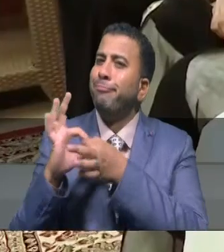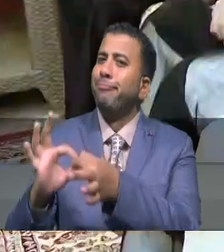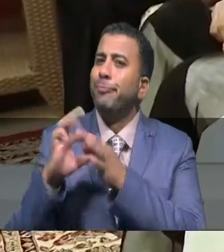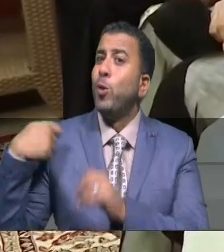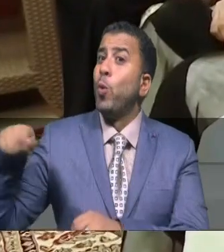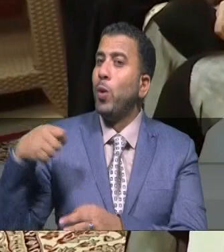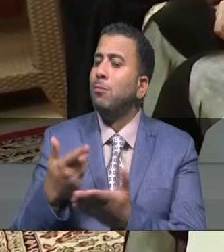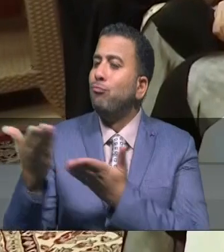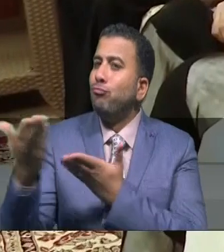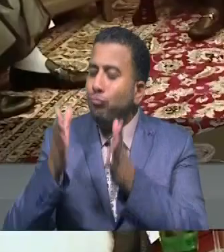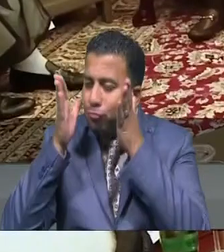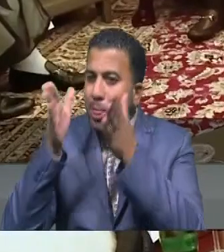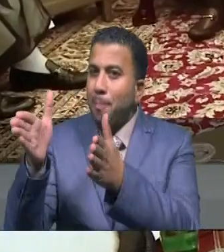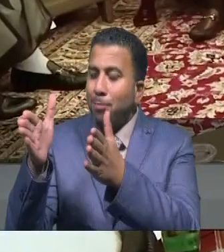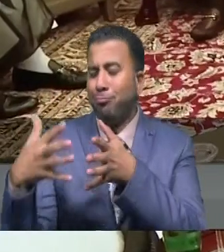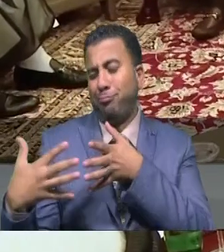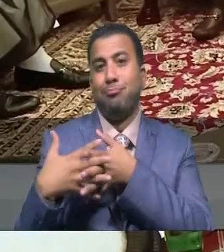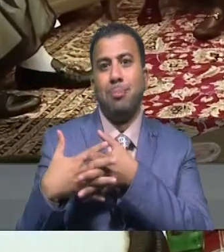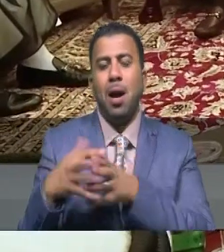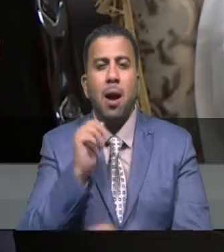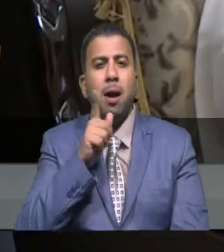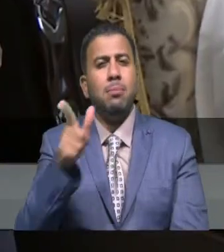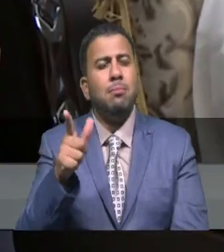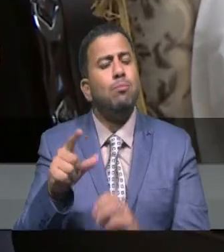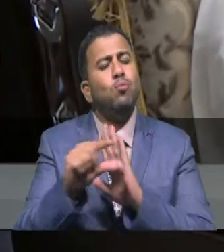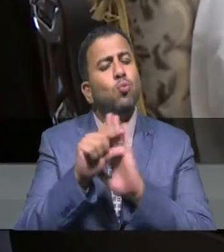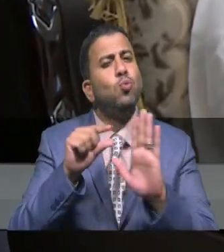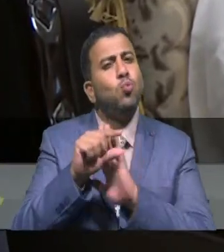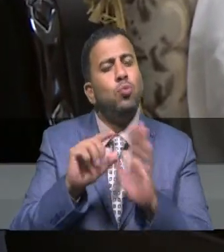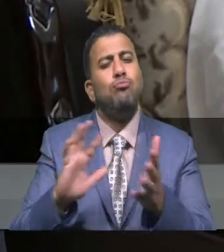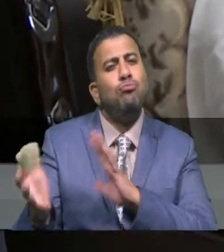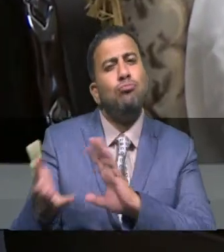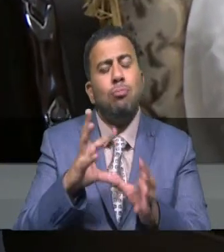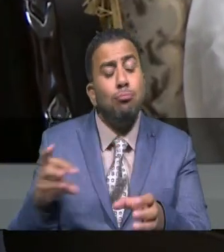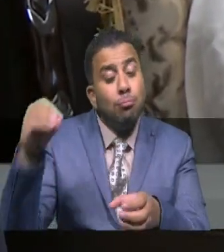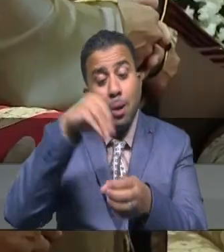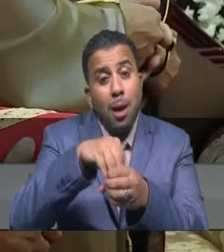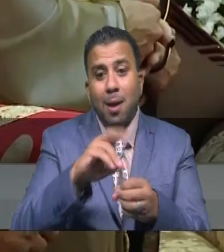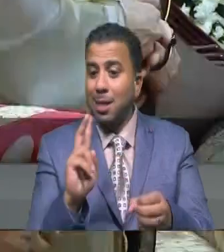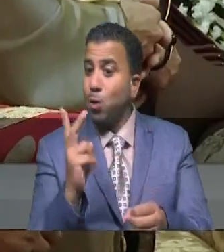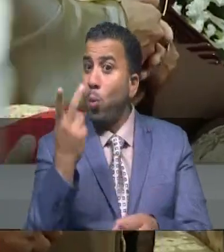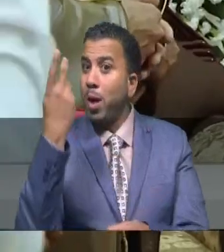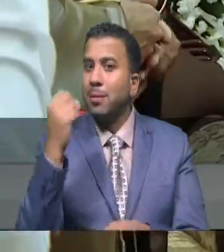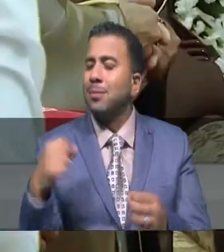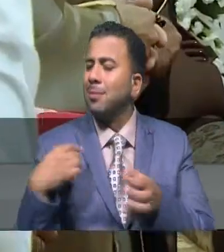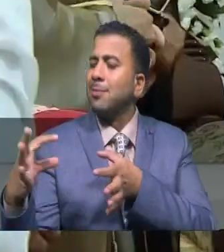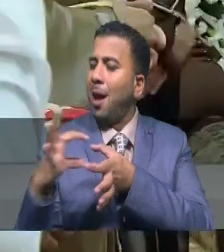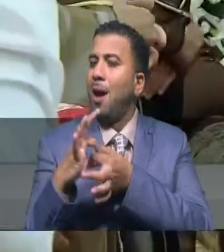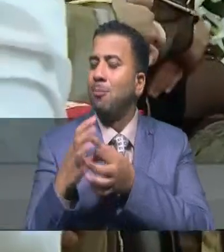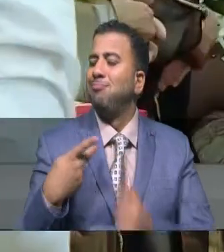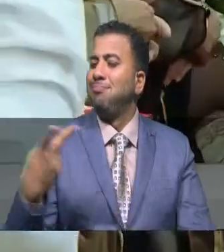ذات الاهتمام المشترك وناقشا عددا من القضايا التي تصب في مصلحه تطوير مجالات التعاون بين